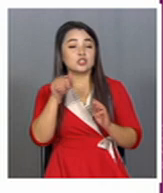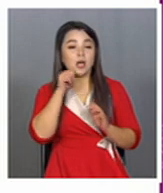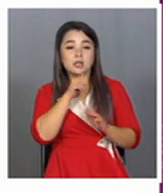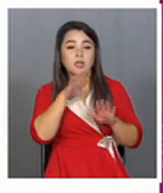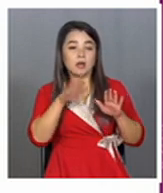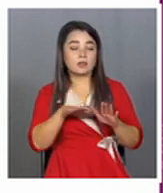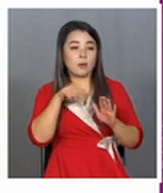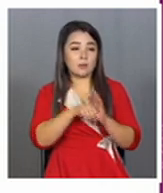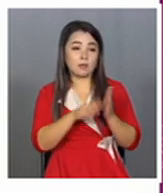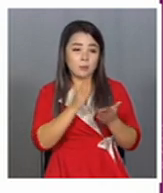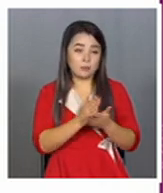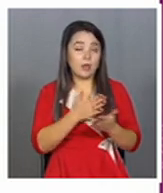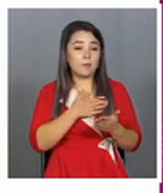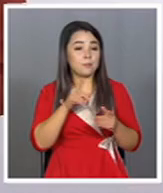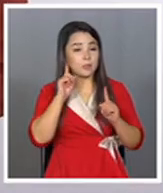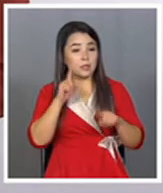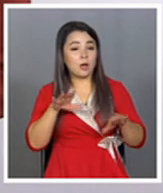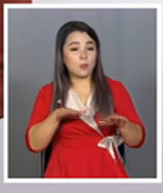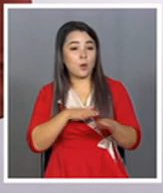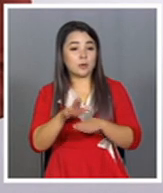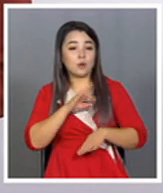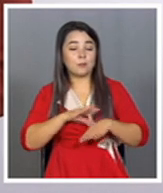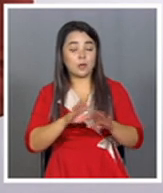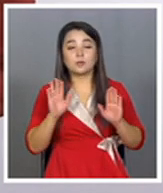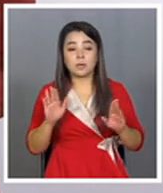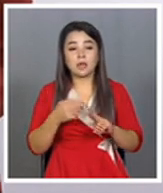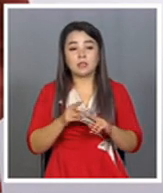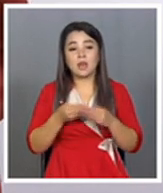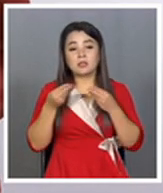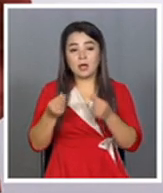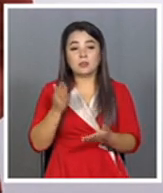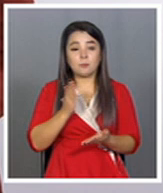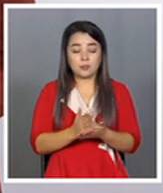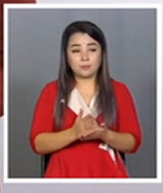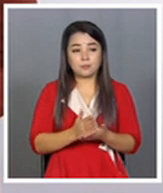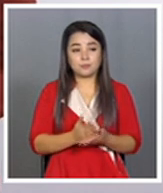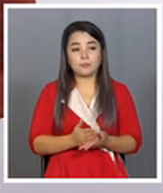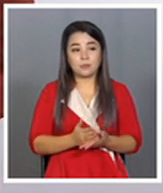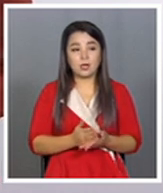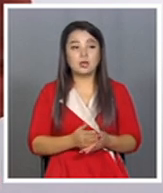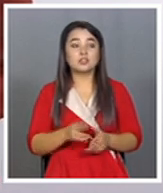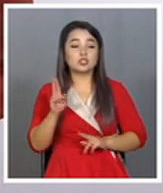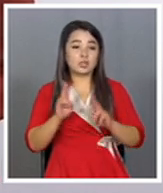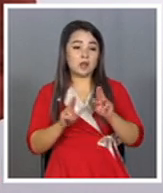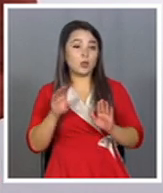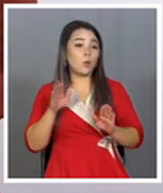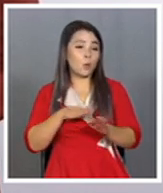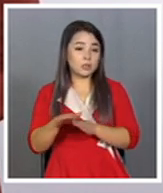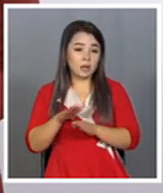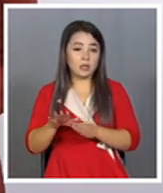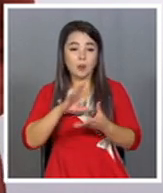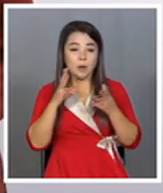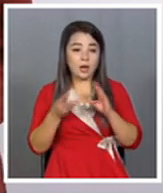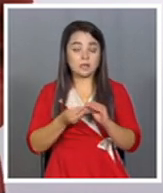жатады. Белгілі бір шарттар орындалғанда ғана әсер ете бастайды. Шарт орындалғанға дейін